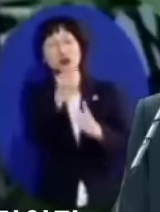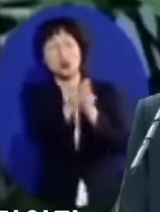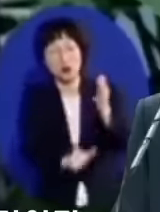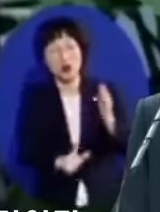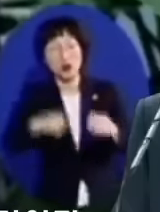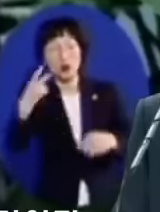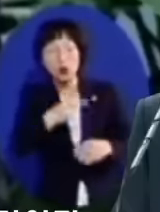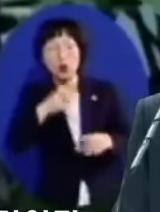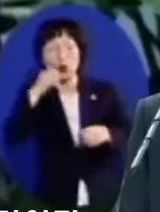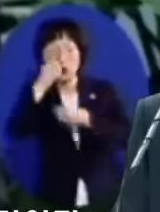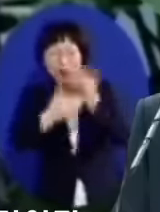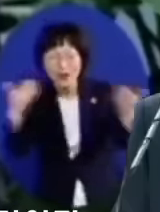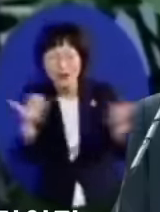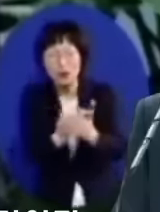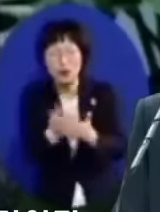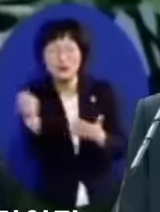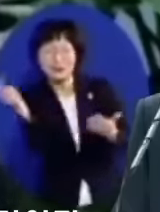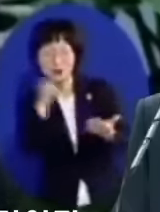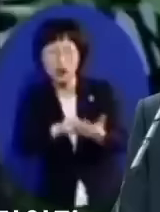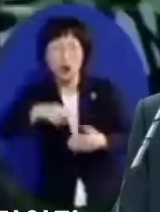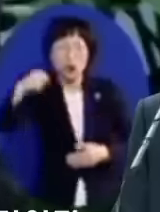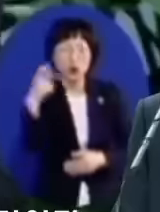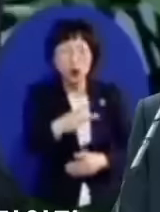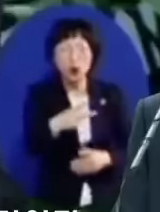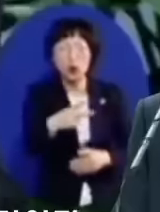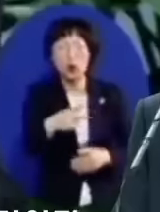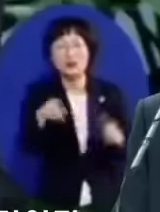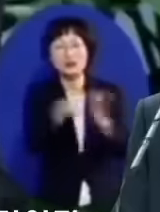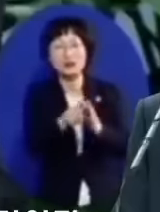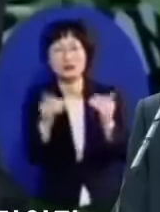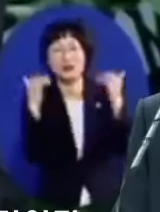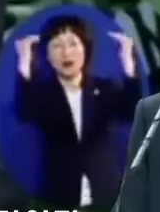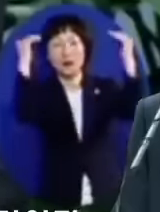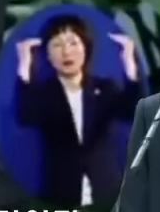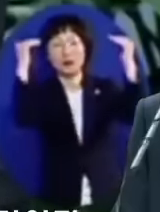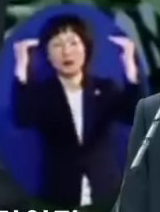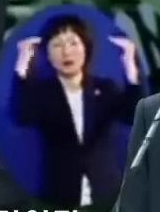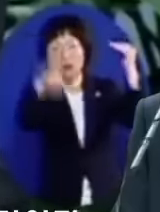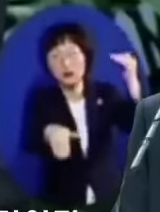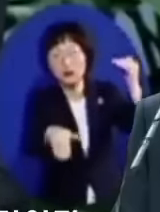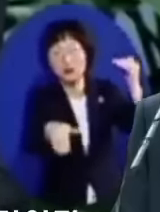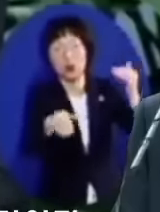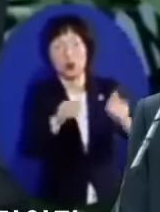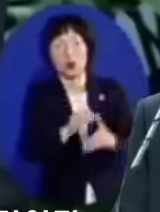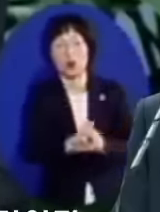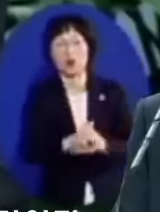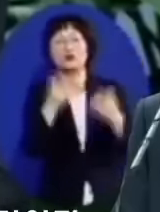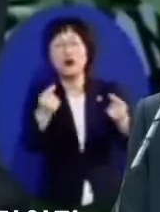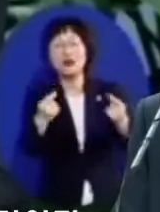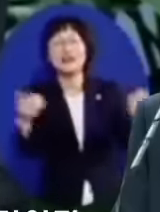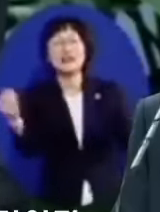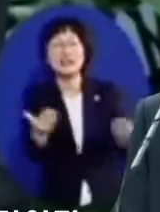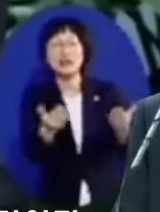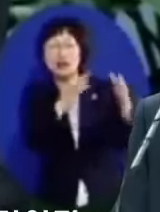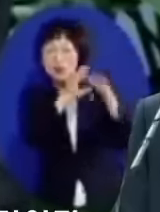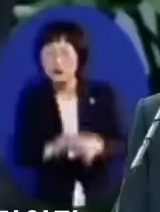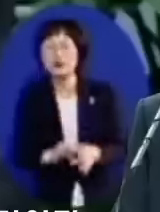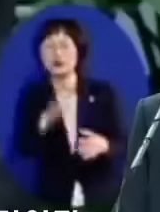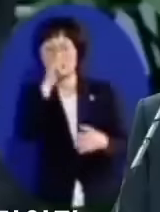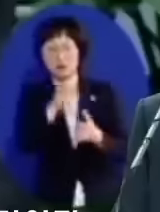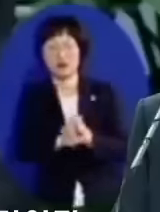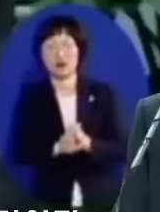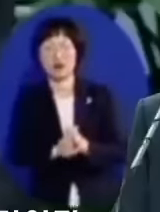다음 또 회개하고 일어나면 또 신앙이 자랐다가 또 쓰러지고 그런 일이 굉장히 많습니다.